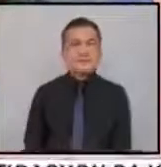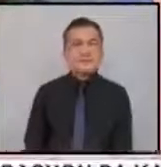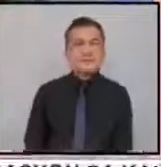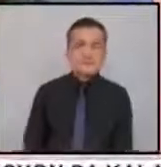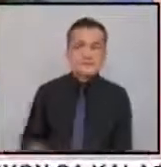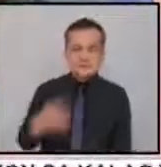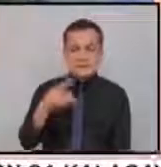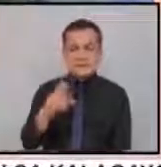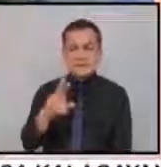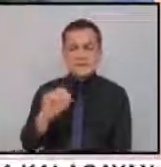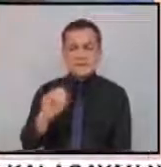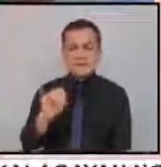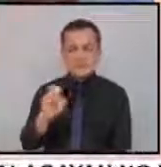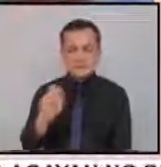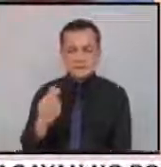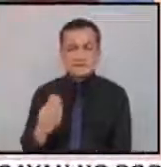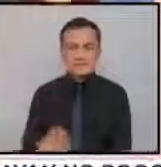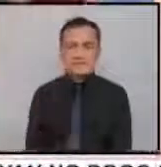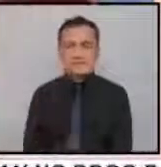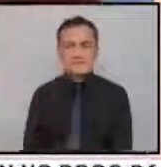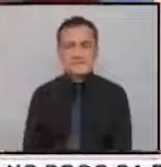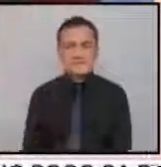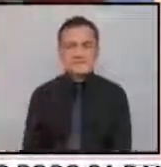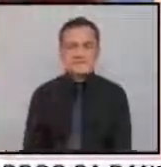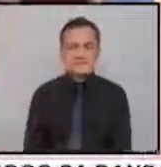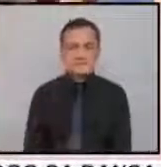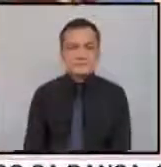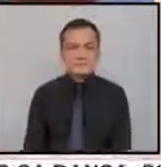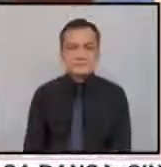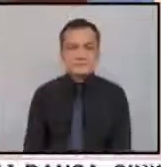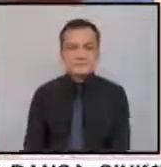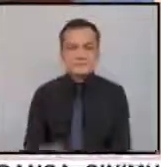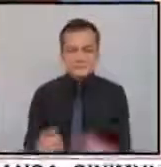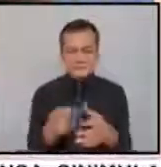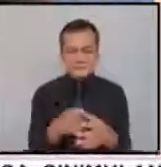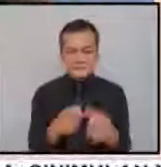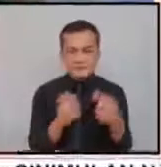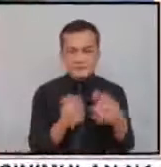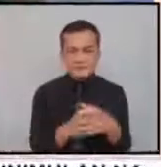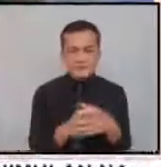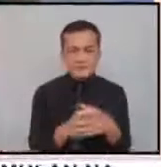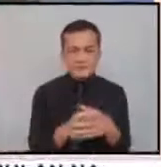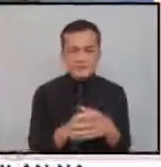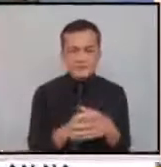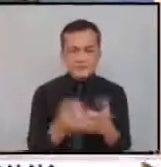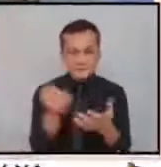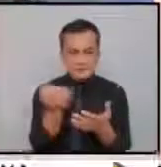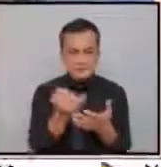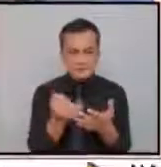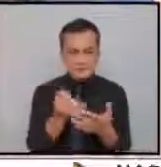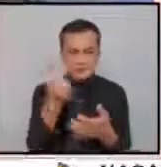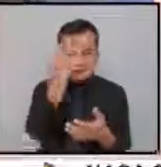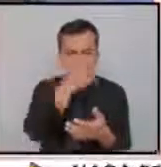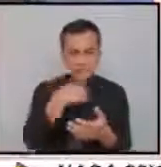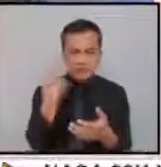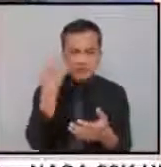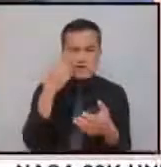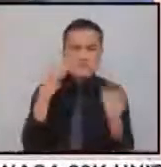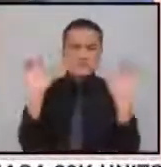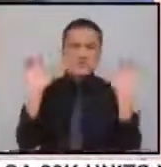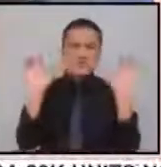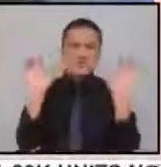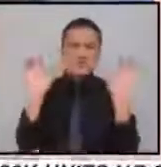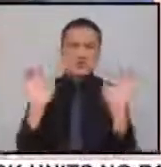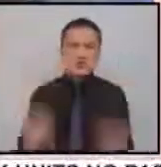Okay. Okay. Yan, ang una pong step, mga ka-RSP, ay gumuhit ng mukha ng multo. Okay, dodrawing ako ng